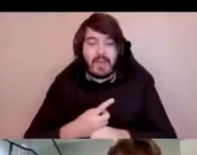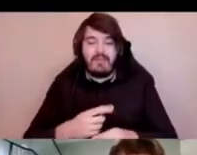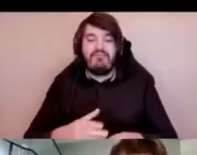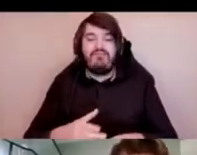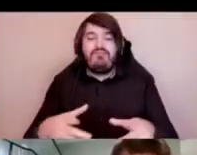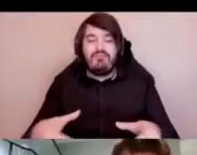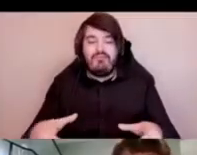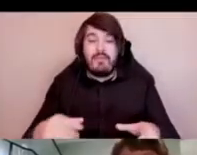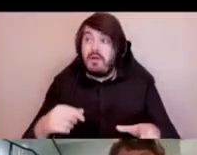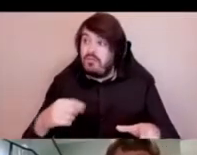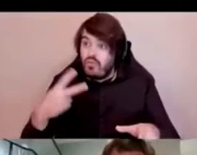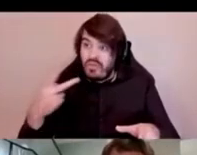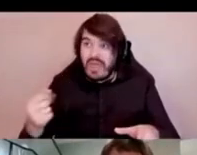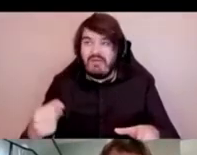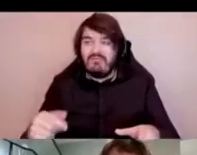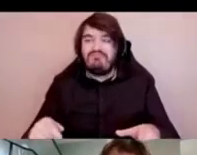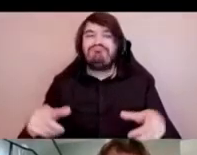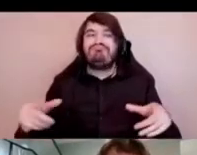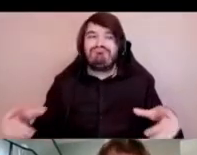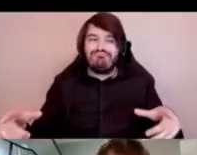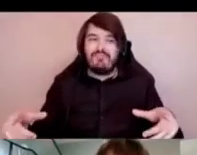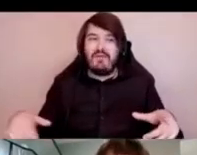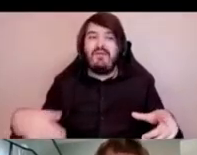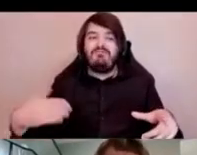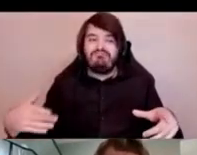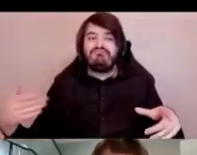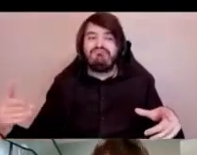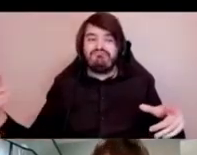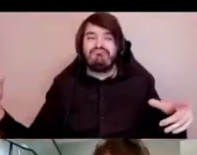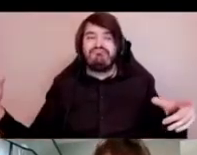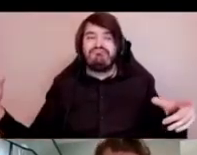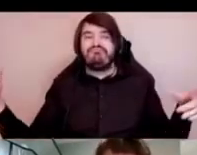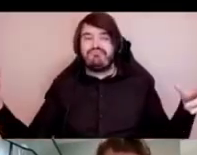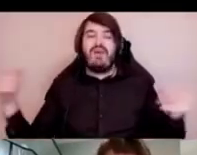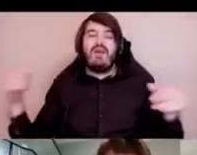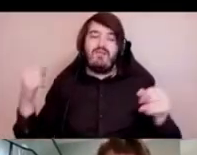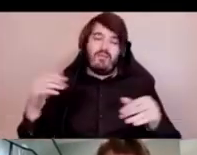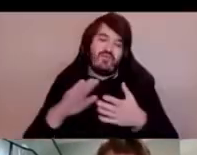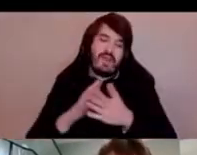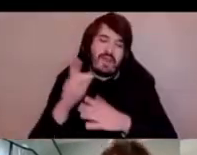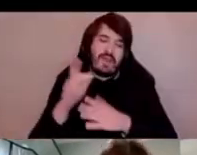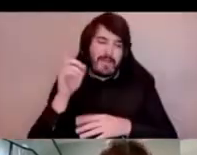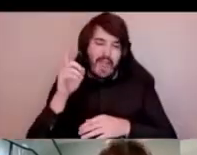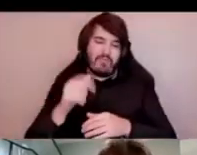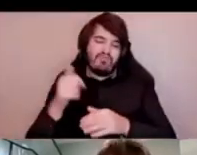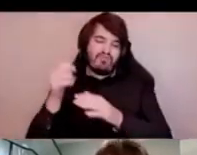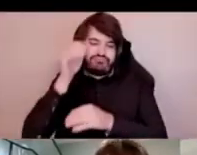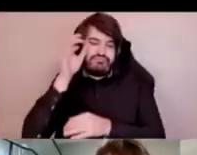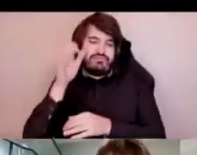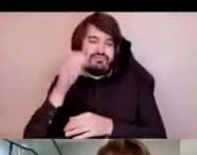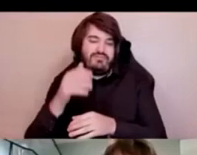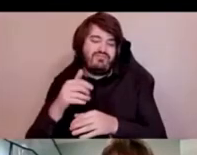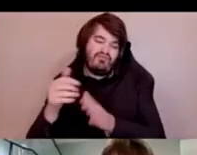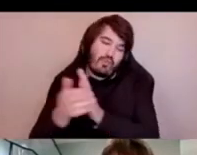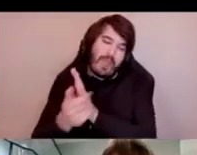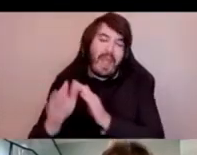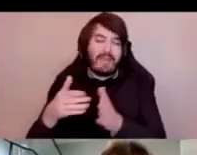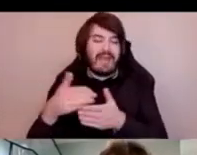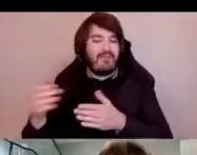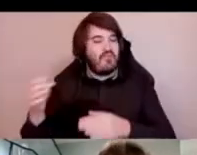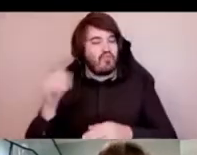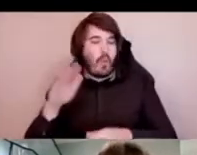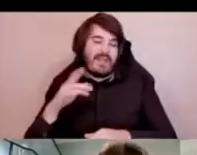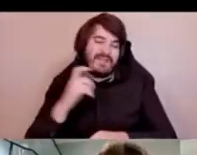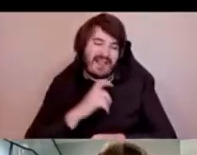notre expérience grandit. Puis aussi, après ça, l'étendue de notre jardin peut grandir avec nos connaissances. Donc, on va